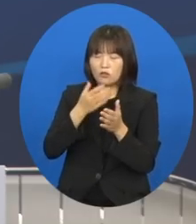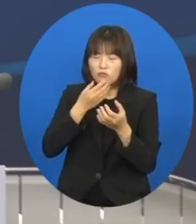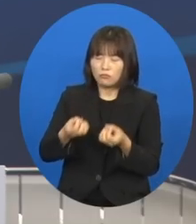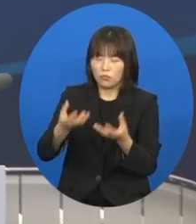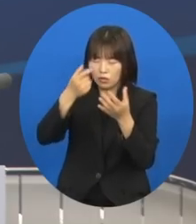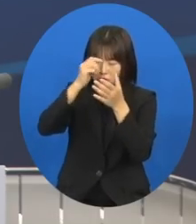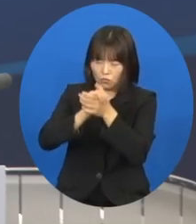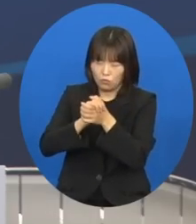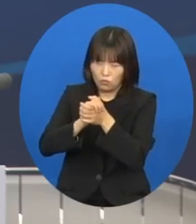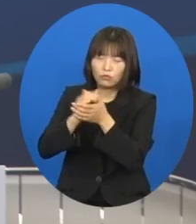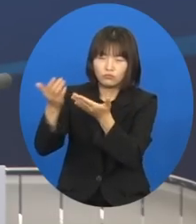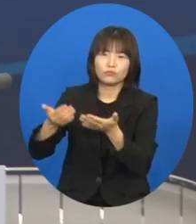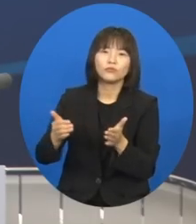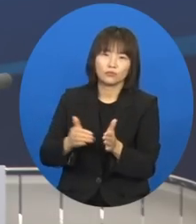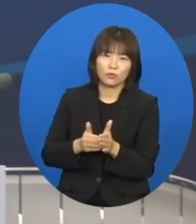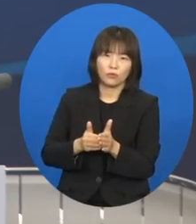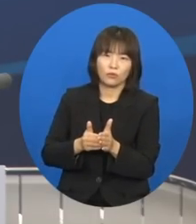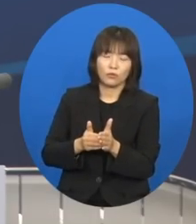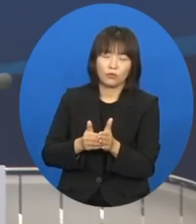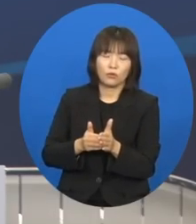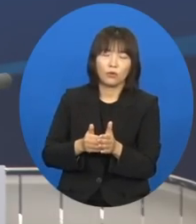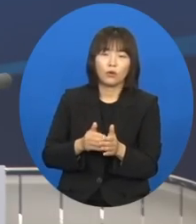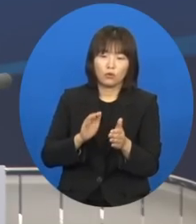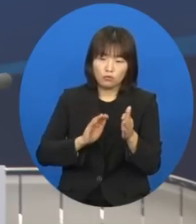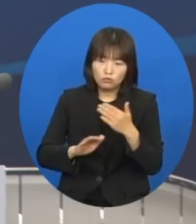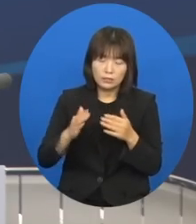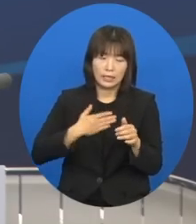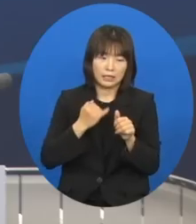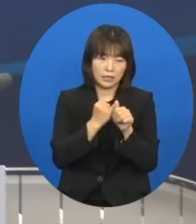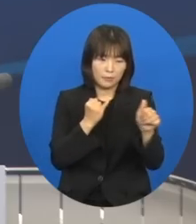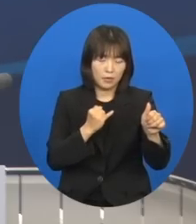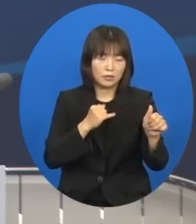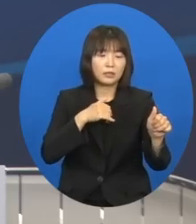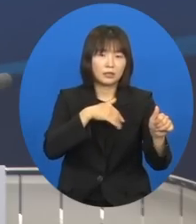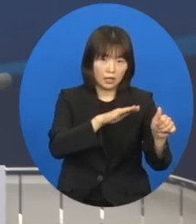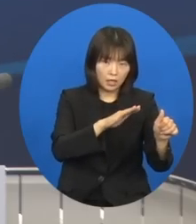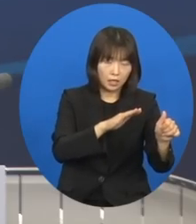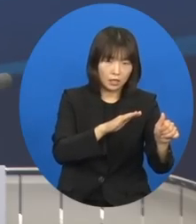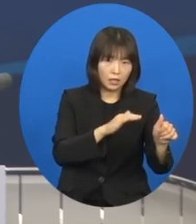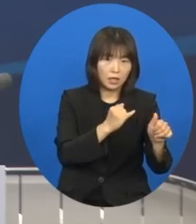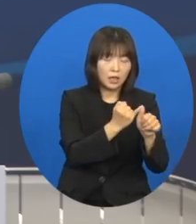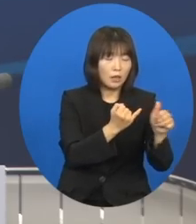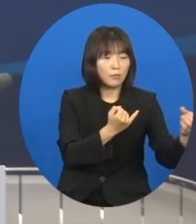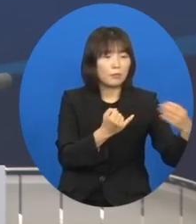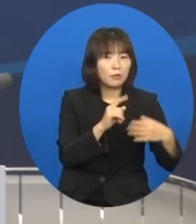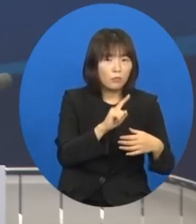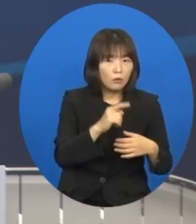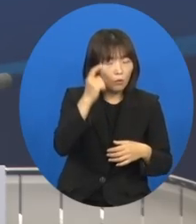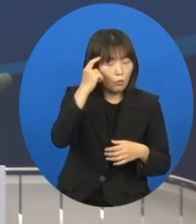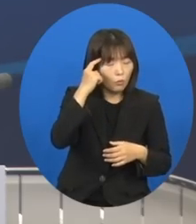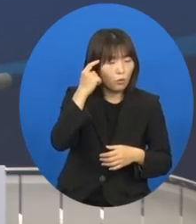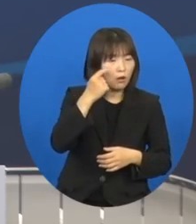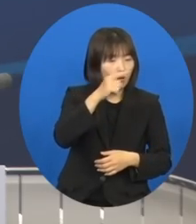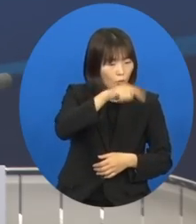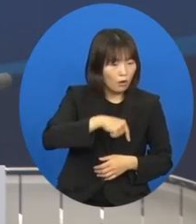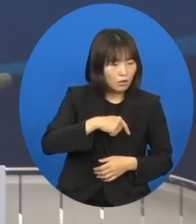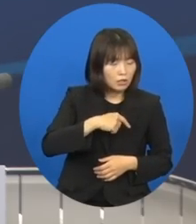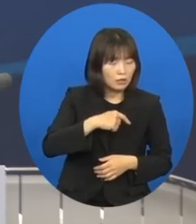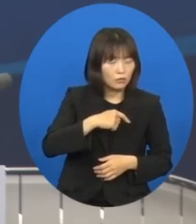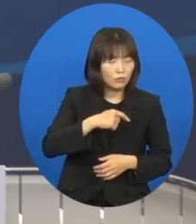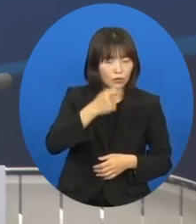자, 그리고 제가 남편한테 갔더니 남편이 왜 왔냐고. 그리고 다시 저를 기도원으로 데려다